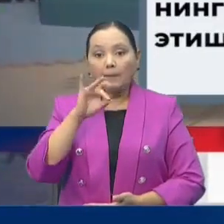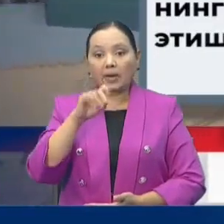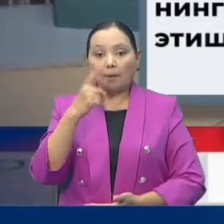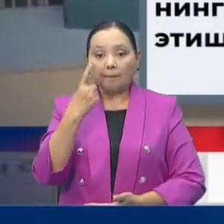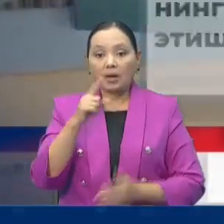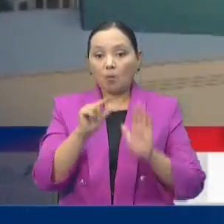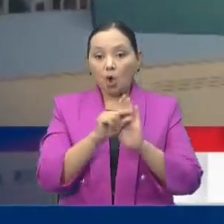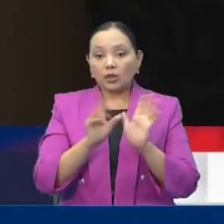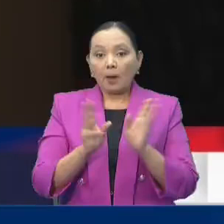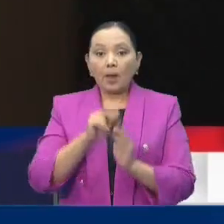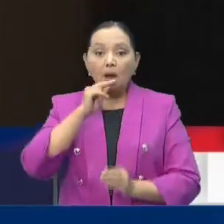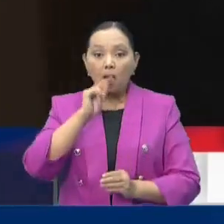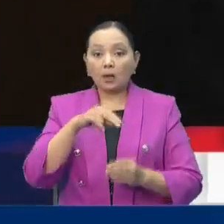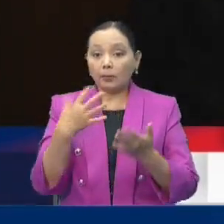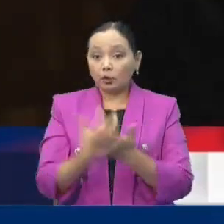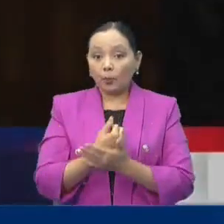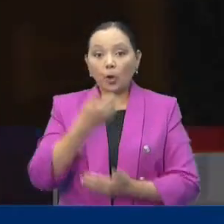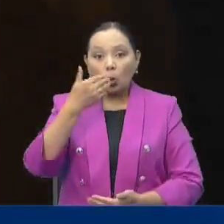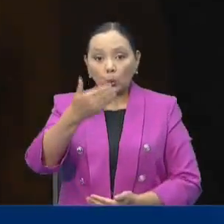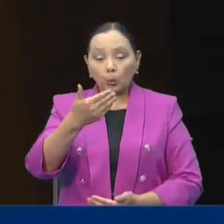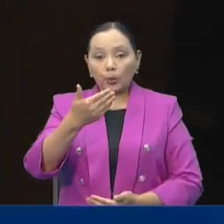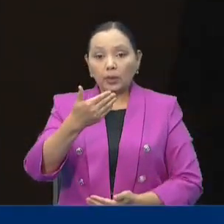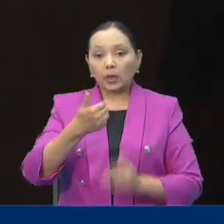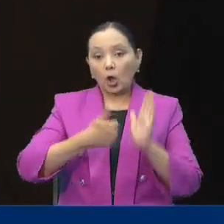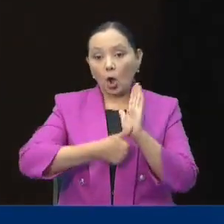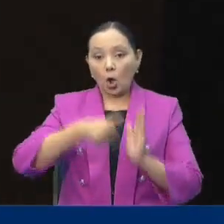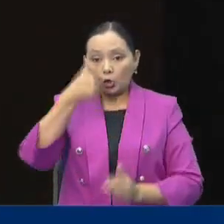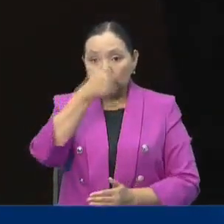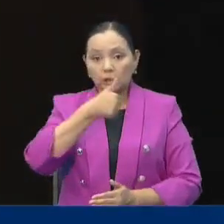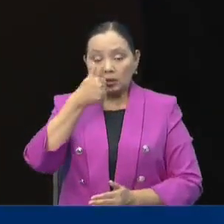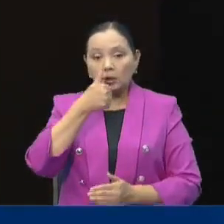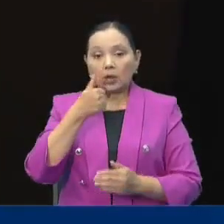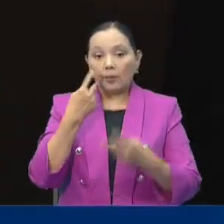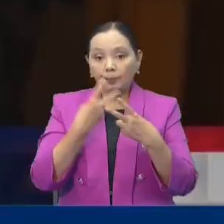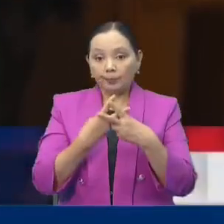244-1 moddalari bilan aybli deb topilib, unga nisbatan 6 yil muddatga